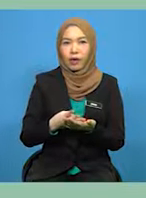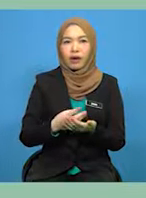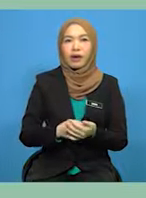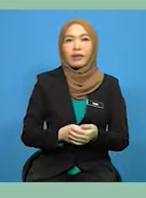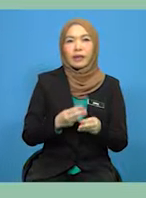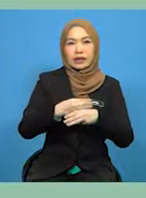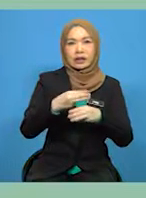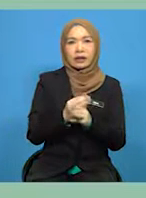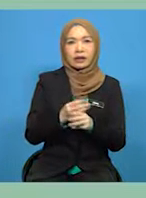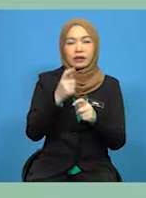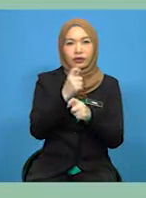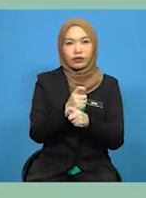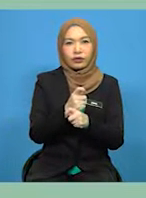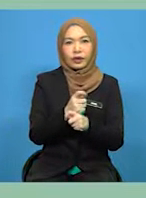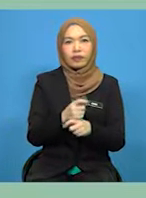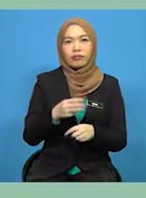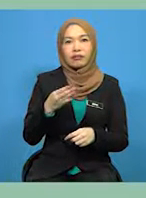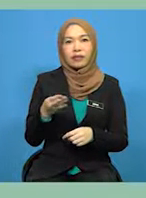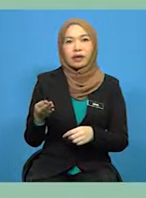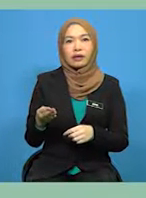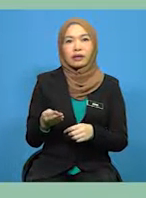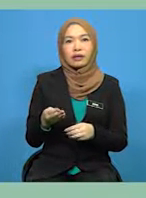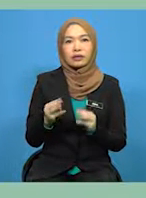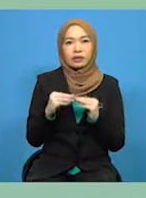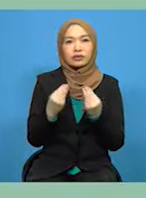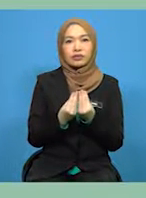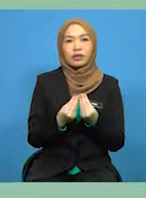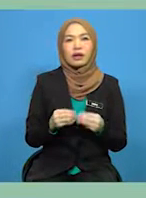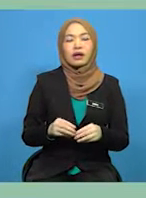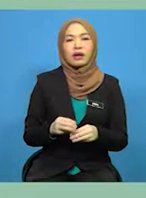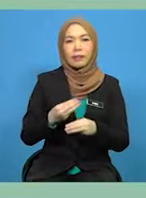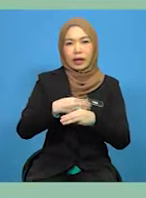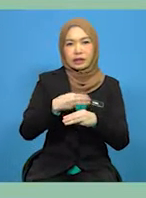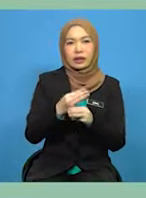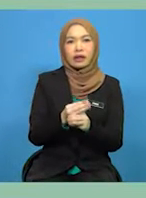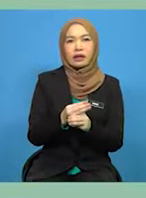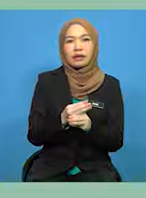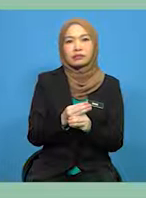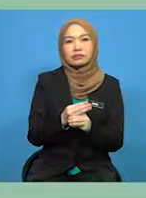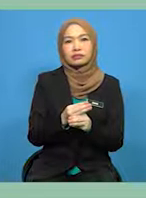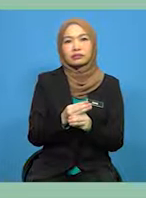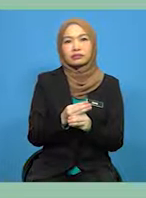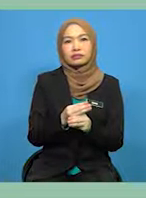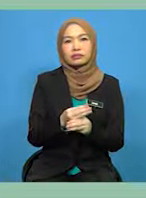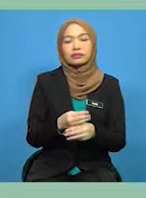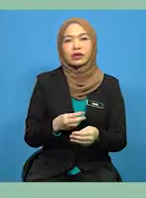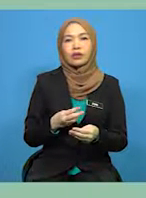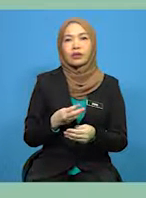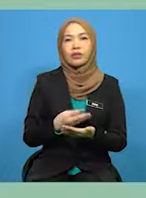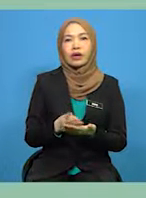menentukan harga barang. Masalah upah wang yang tidak diambil